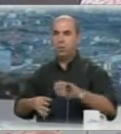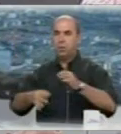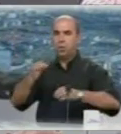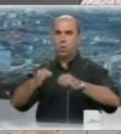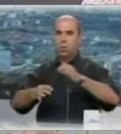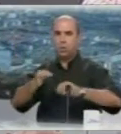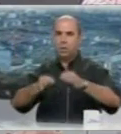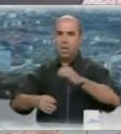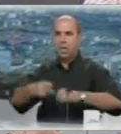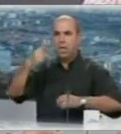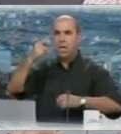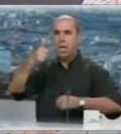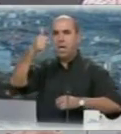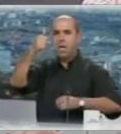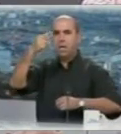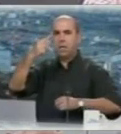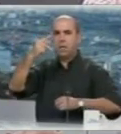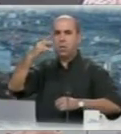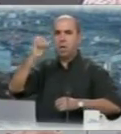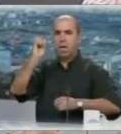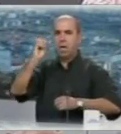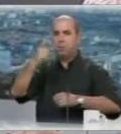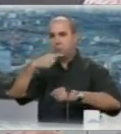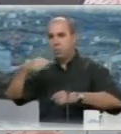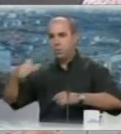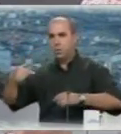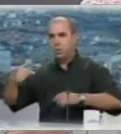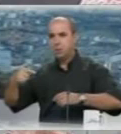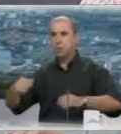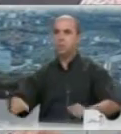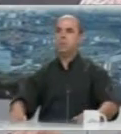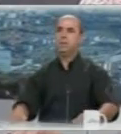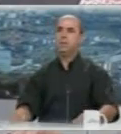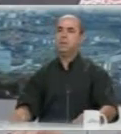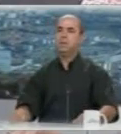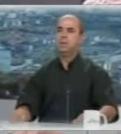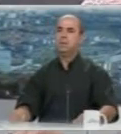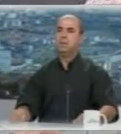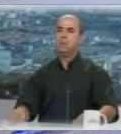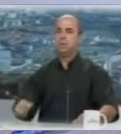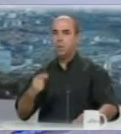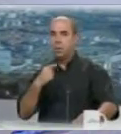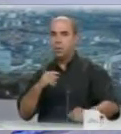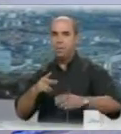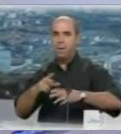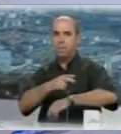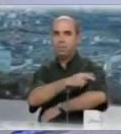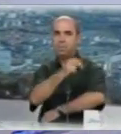كيلو ونص، حوالي كيلو ونص إلى يعني حجمها كبير، حجمها كبير. وأيضا كان يستغل ريش